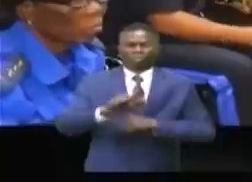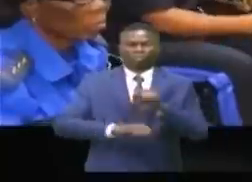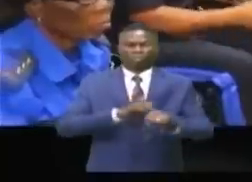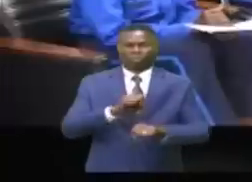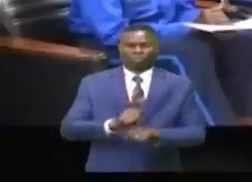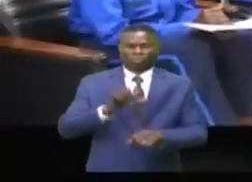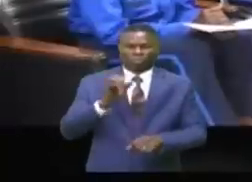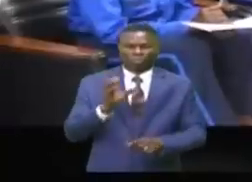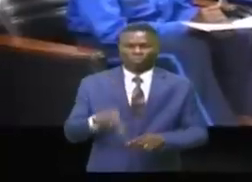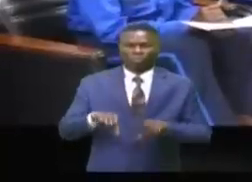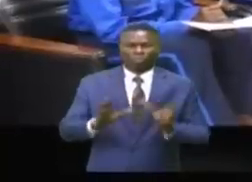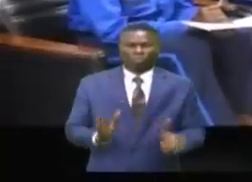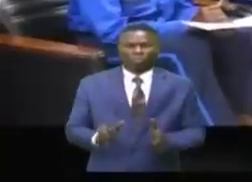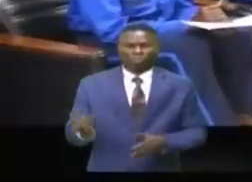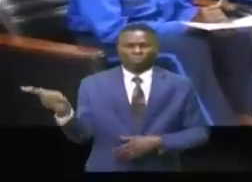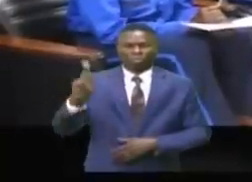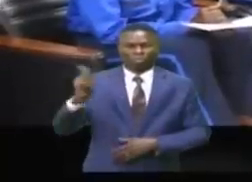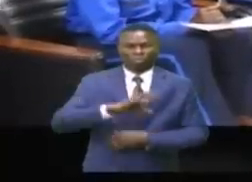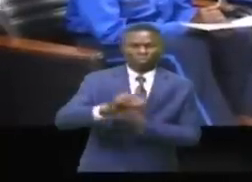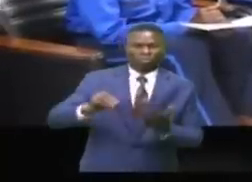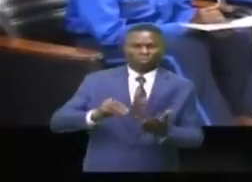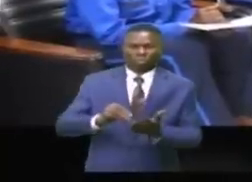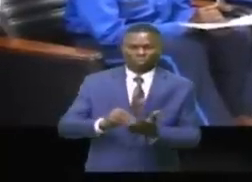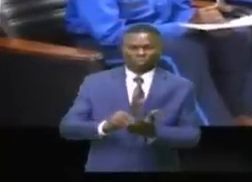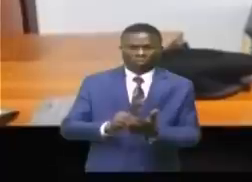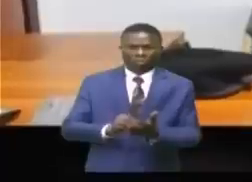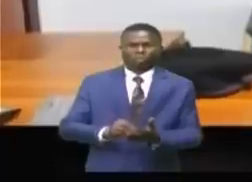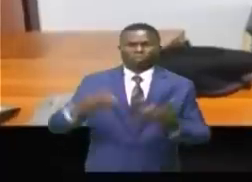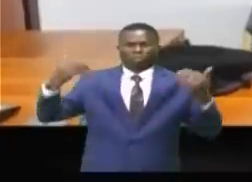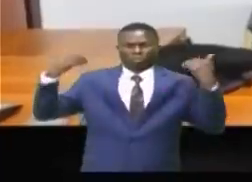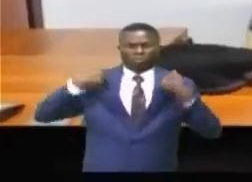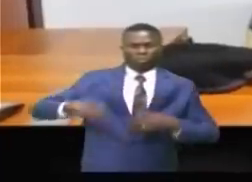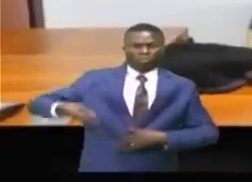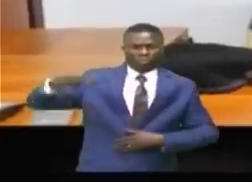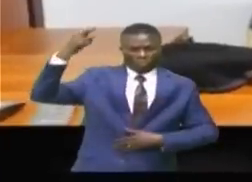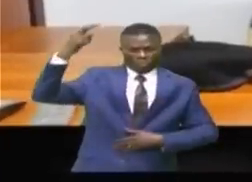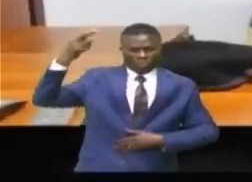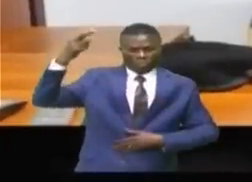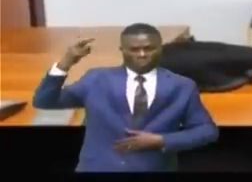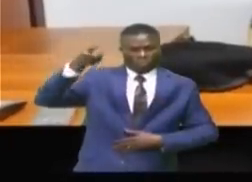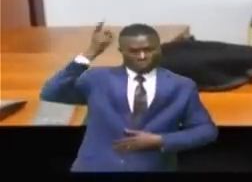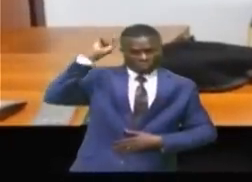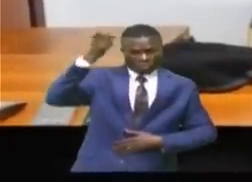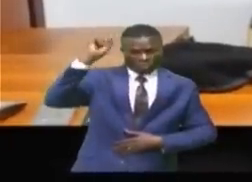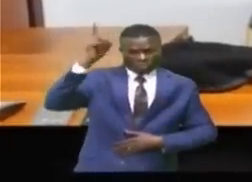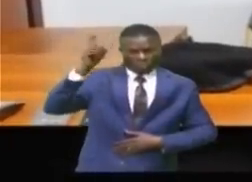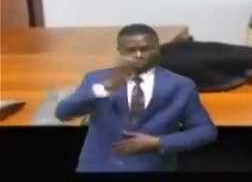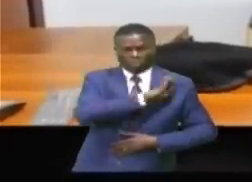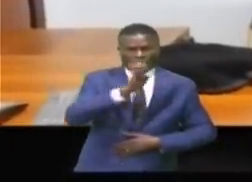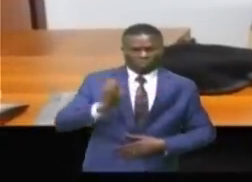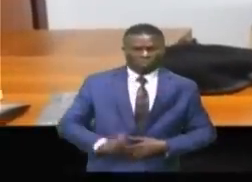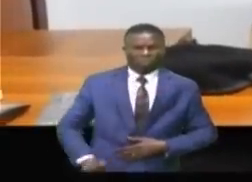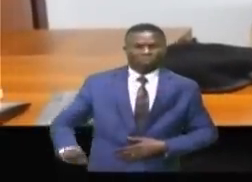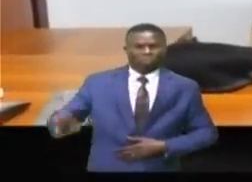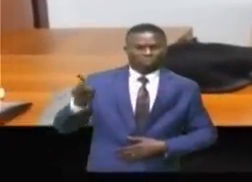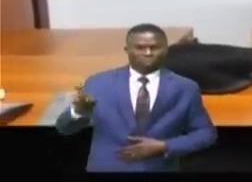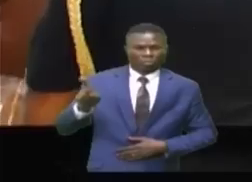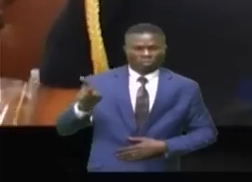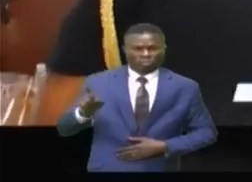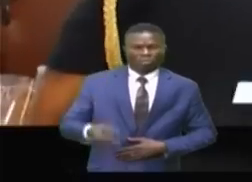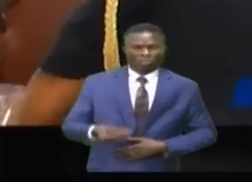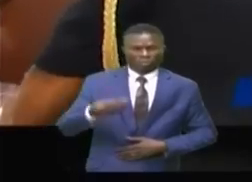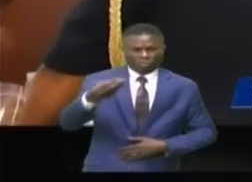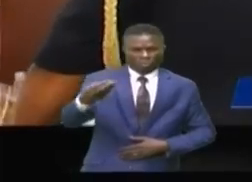nationale congolaise au Kasaï central, le commissaire supérieur principal Emmanuel Kota Mundadi va